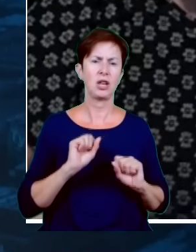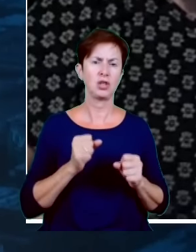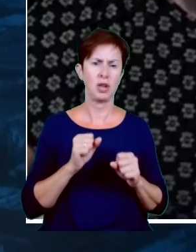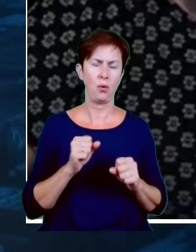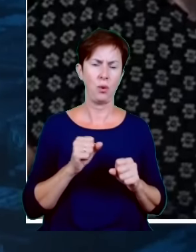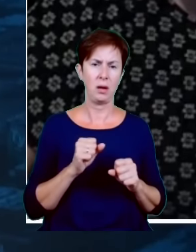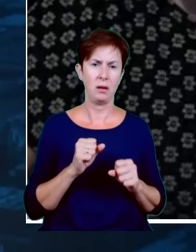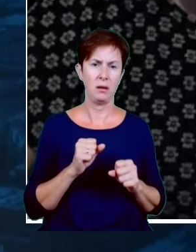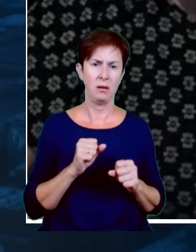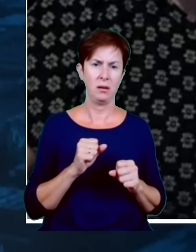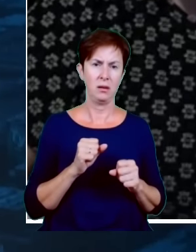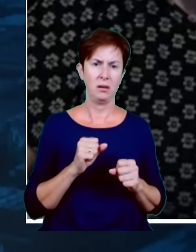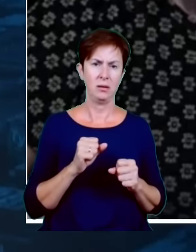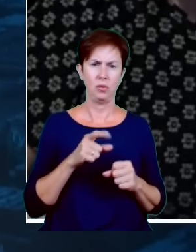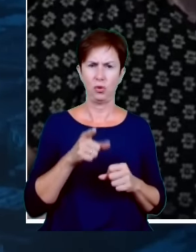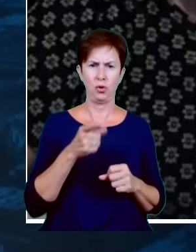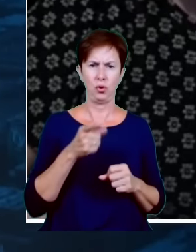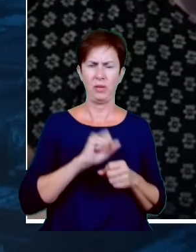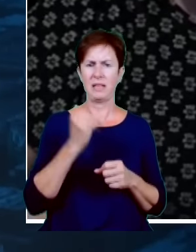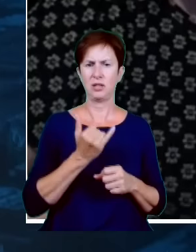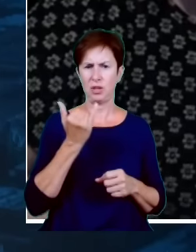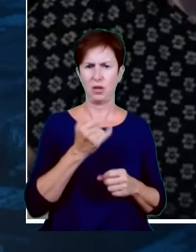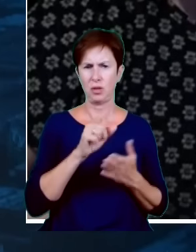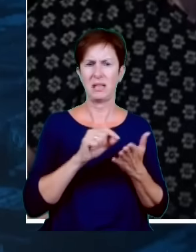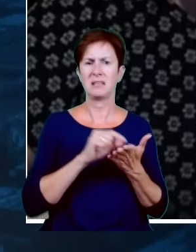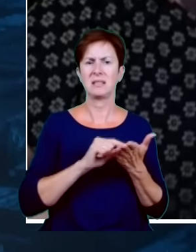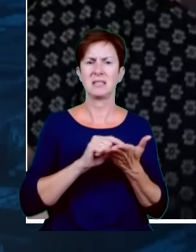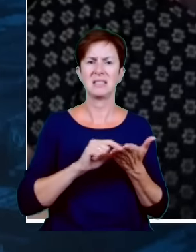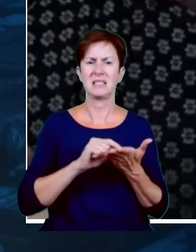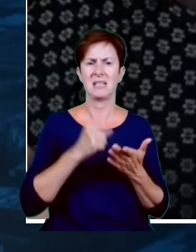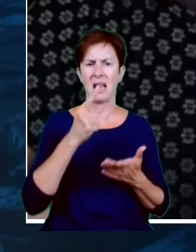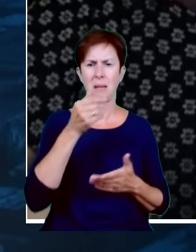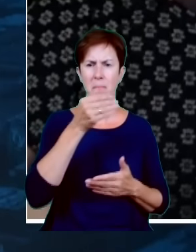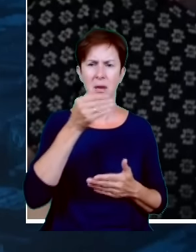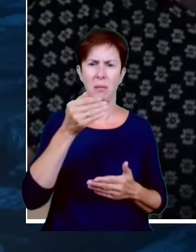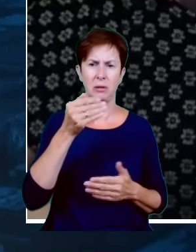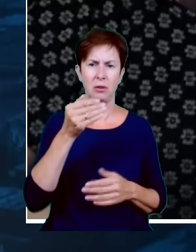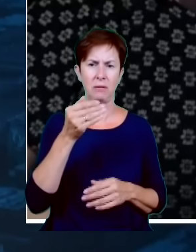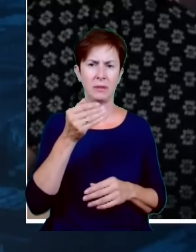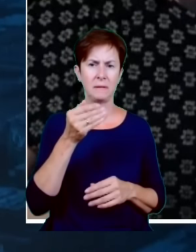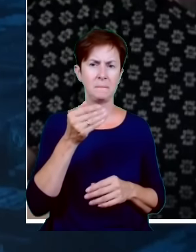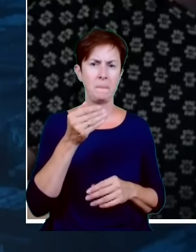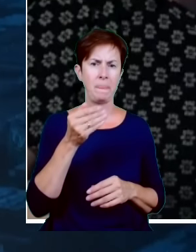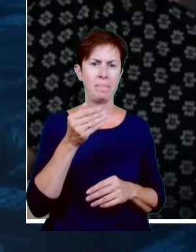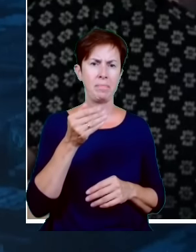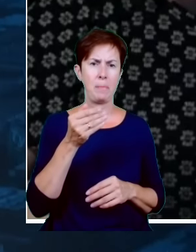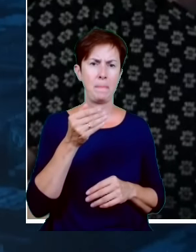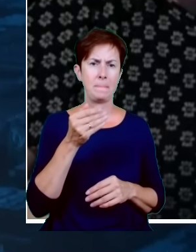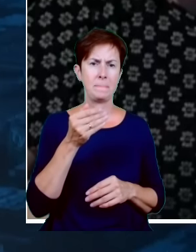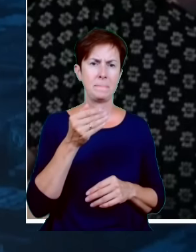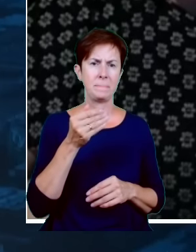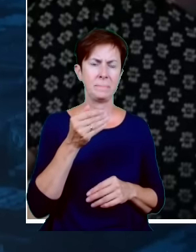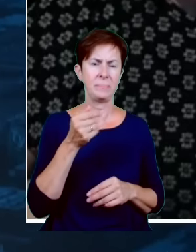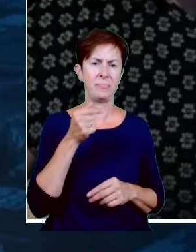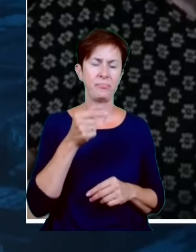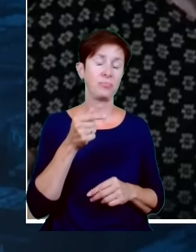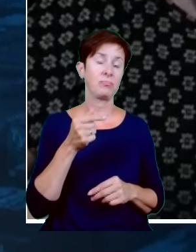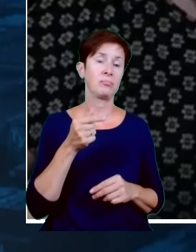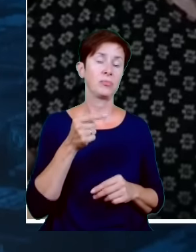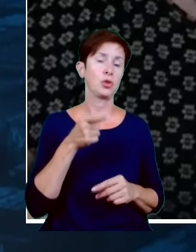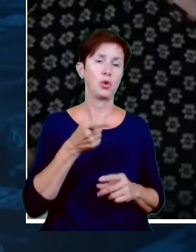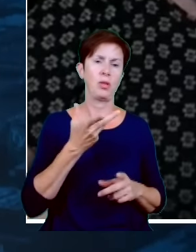wtedy TR mówić o dziecku jest to zarodek dosłownie milimetrowy więc więc to w tym sensie nie jest